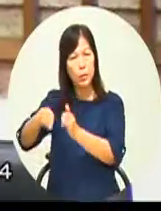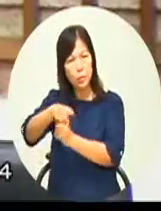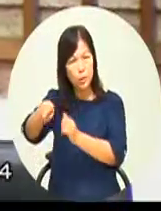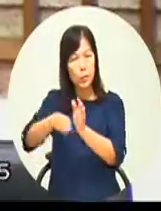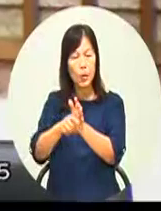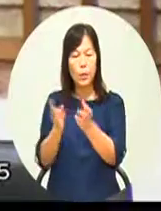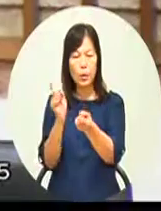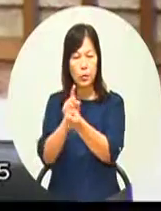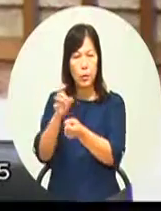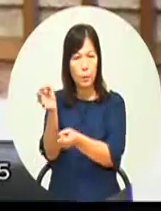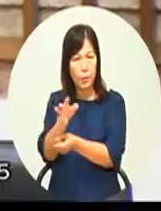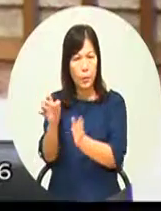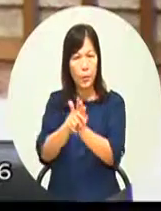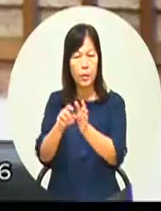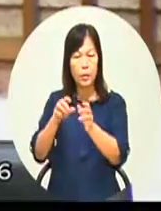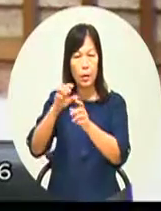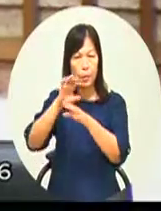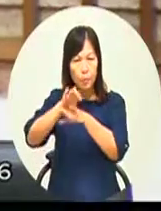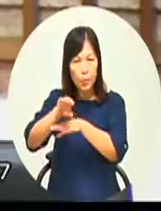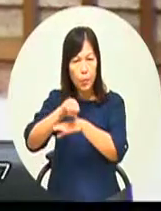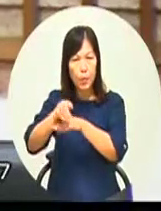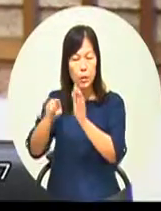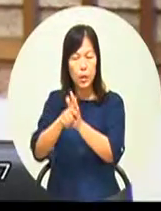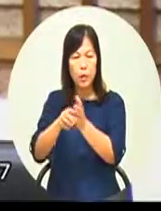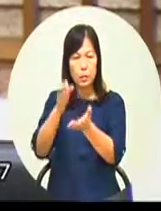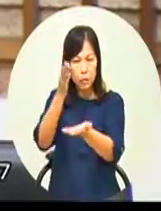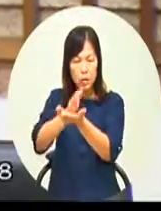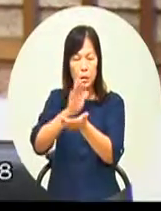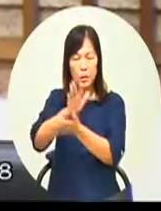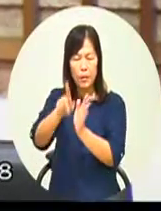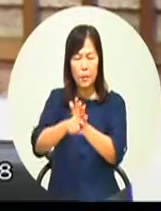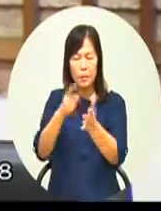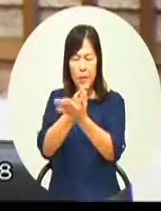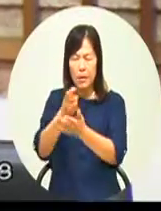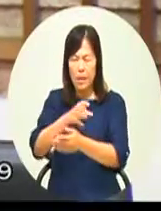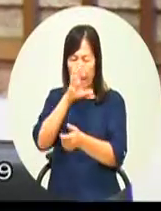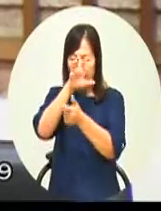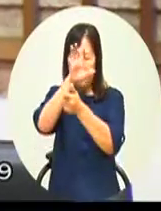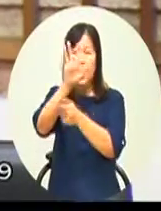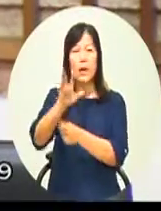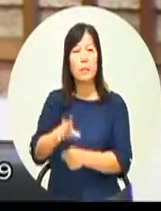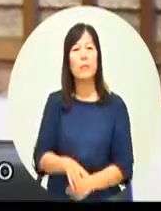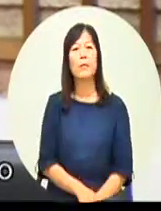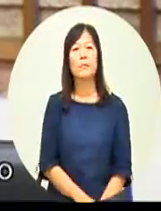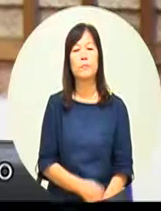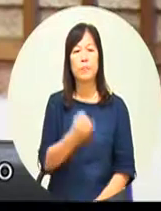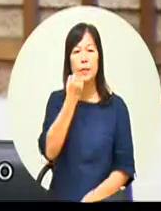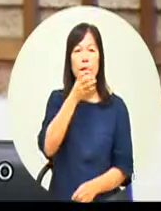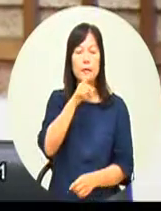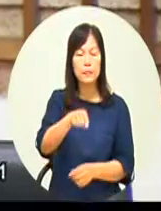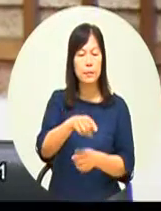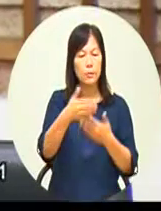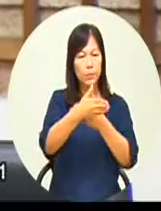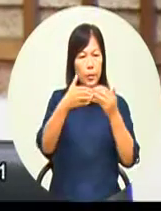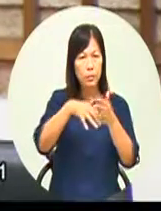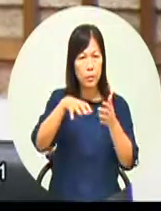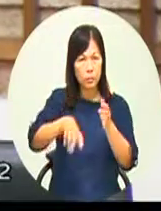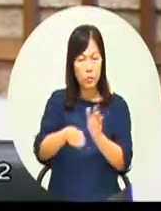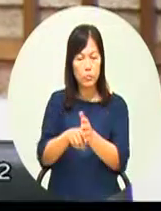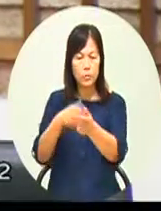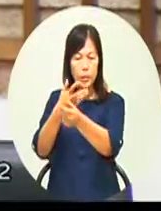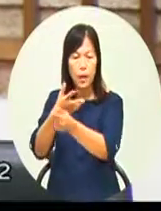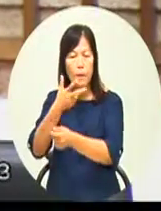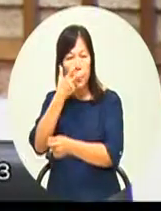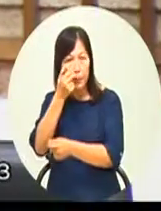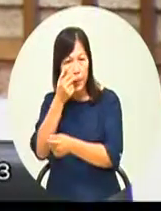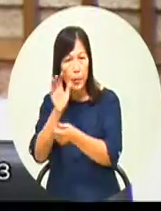免费社区巴士停驶之后有很多的怨言，但是我们交通局提供了这个便民的措施